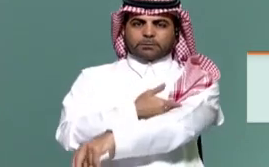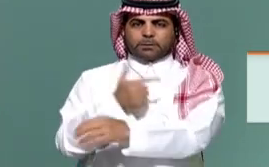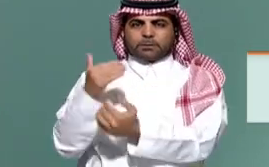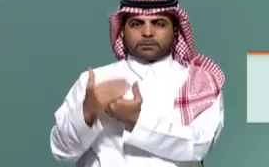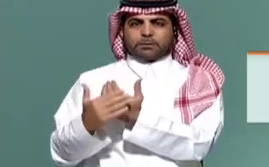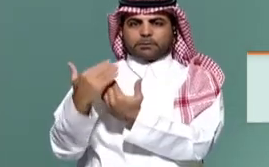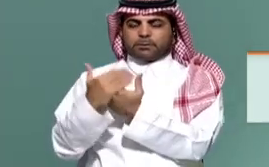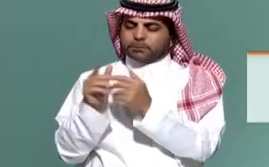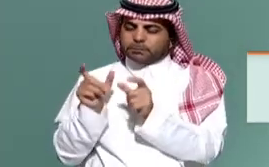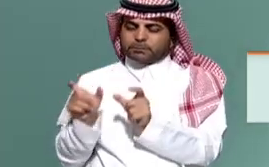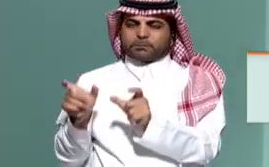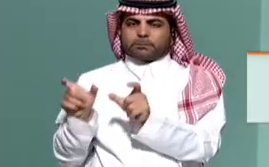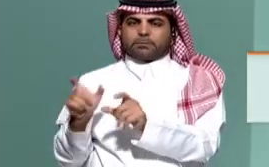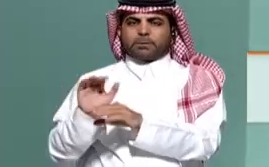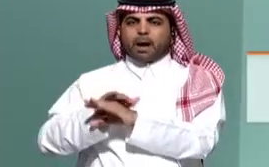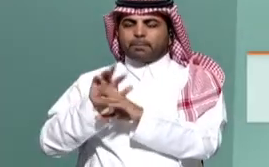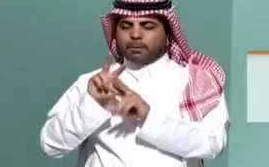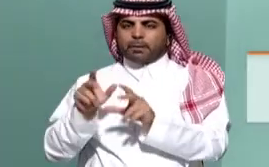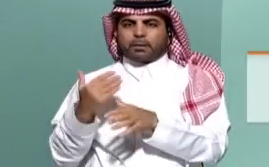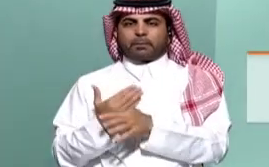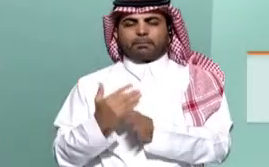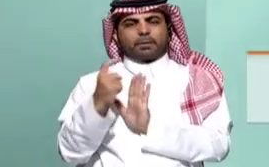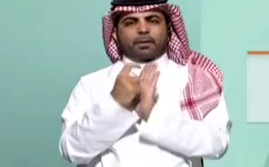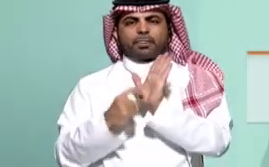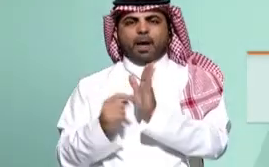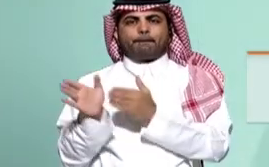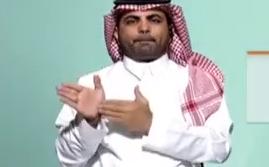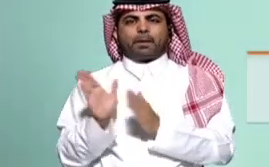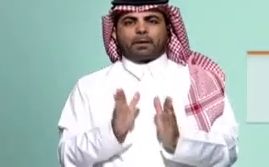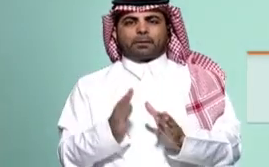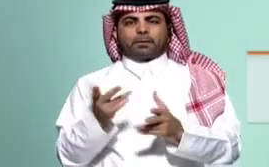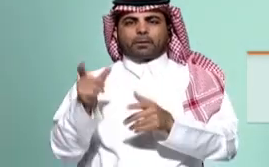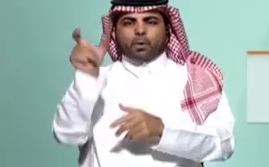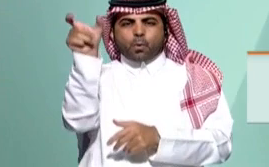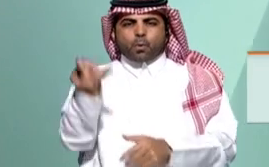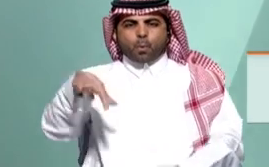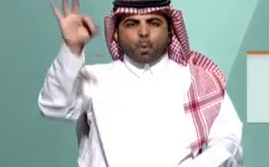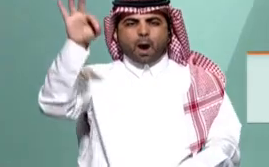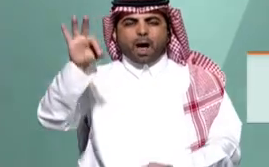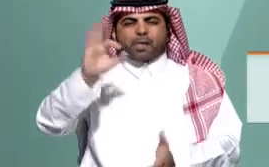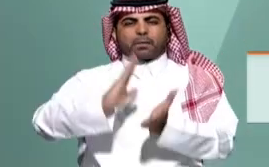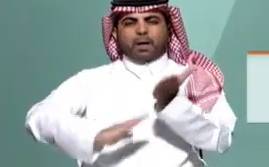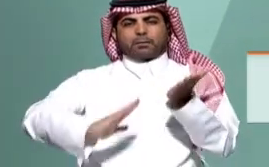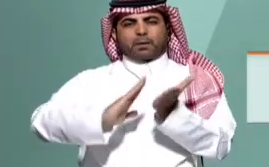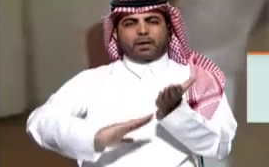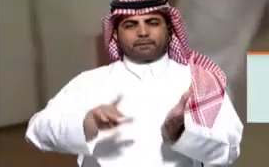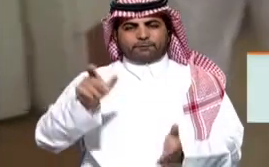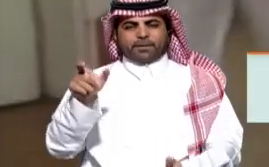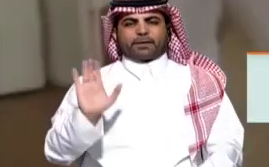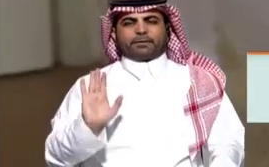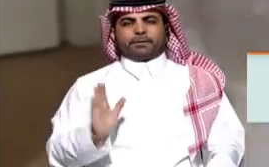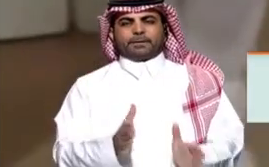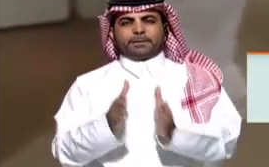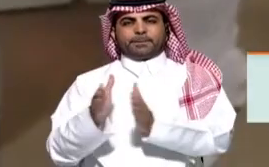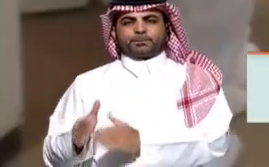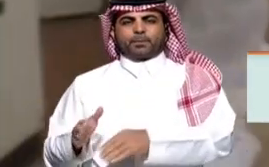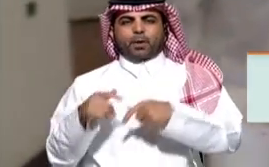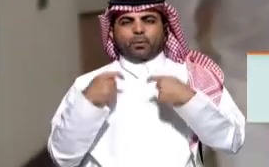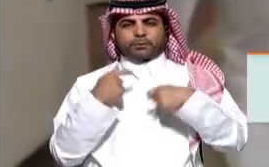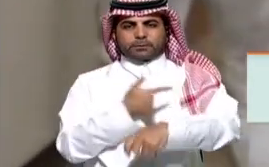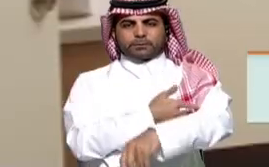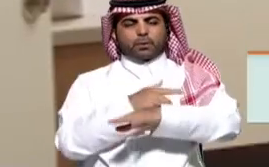وفقا للإجراءات المعتمدة في العزل الصحي، منها حالة واحدة بوضع حرج. وأهابت